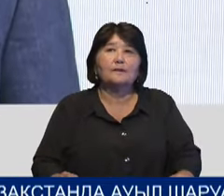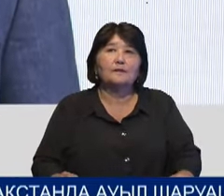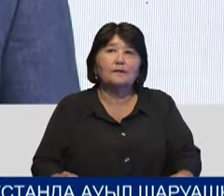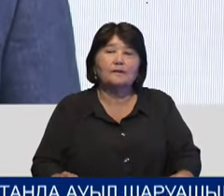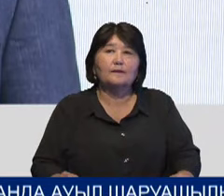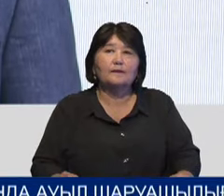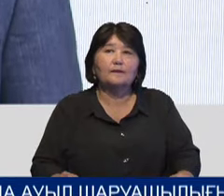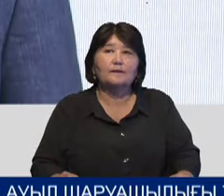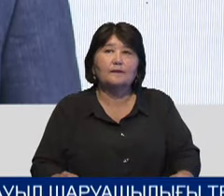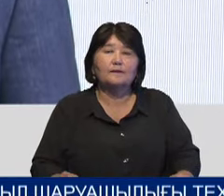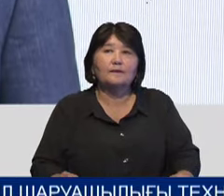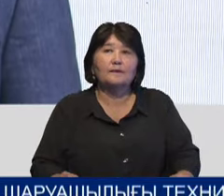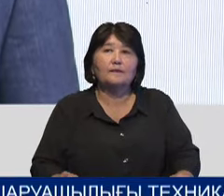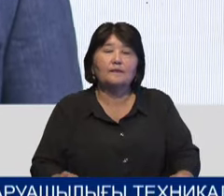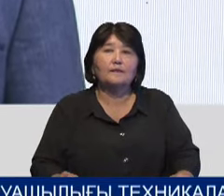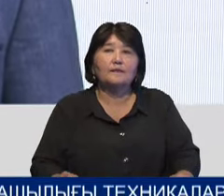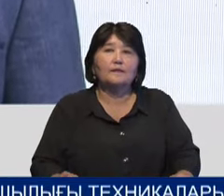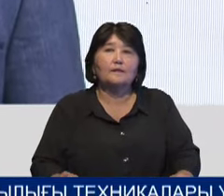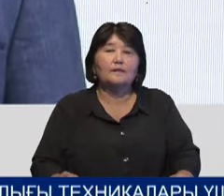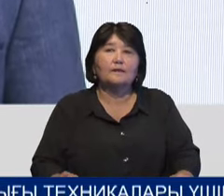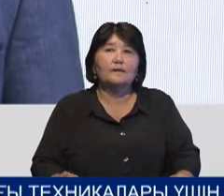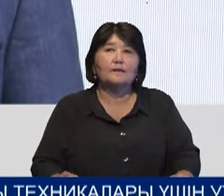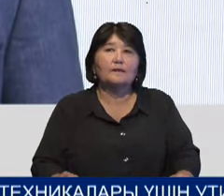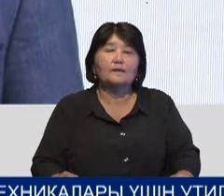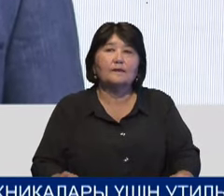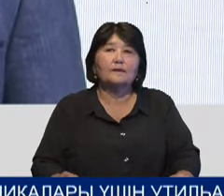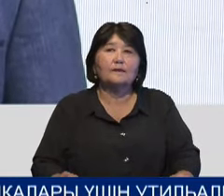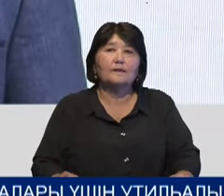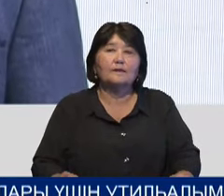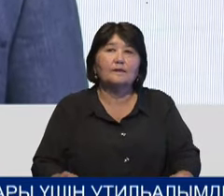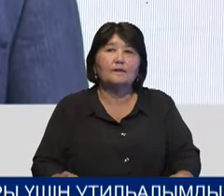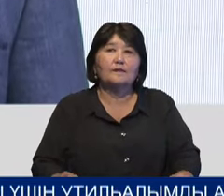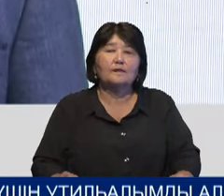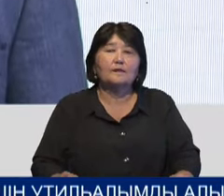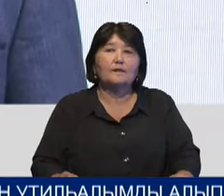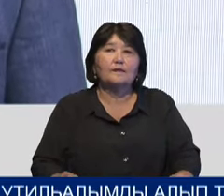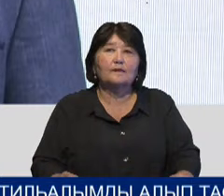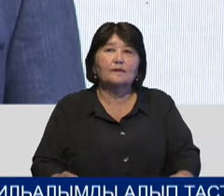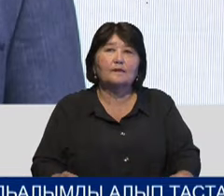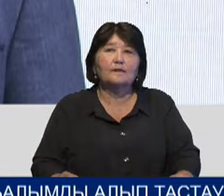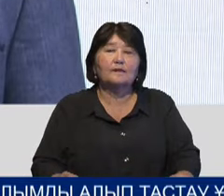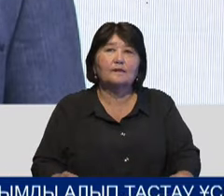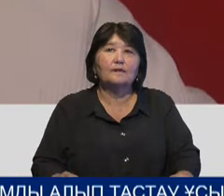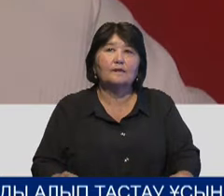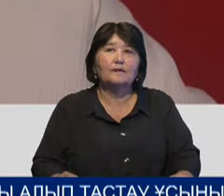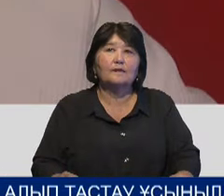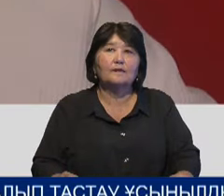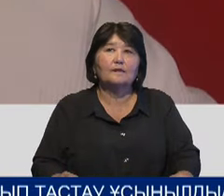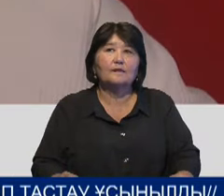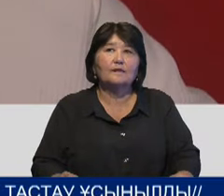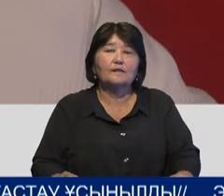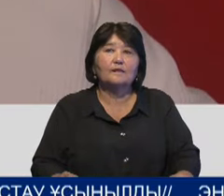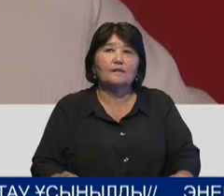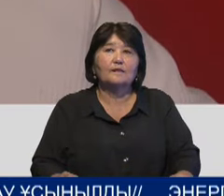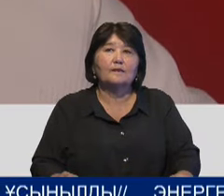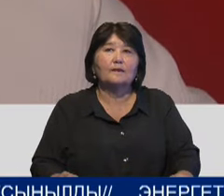құрышын қандырдың, термелетіп тектеліңді таң қылдың, ұмытылмас артында із қалдырдың,